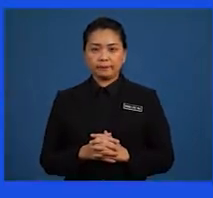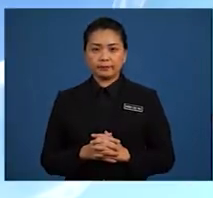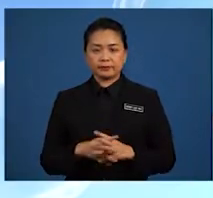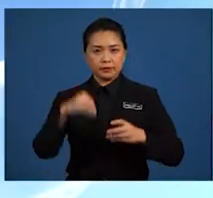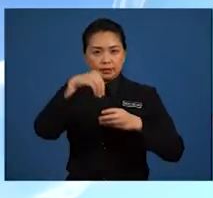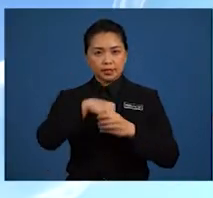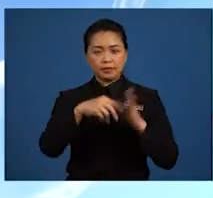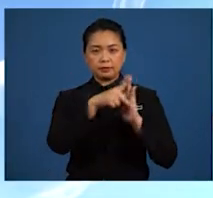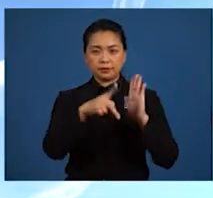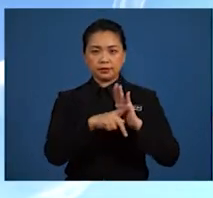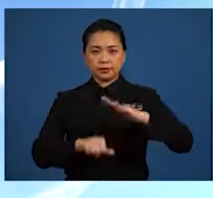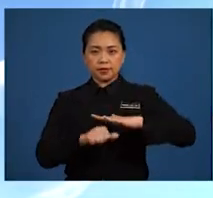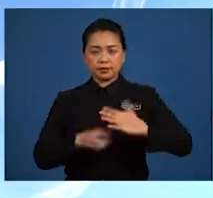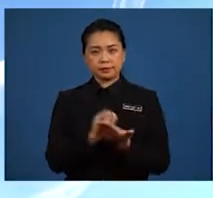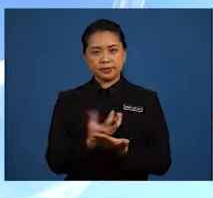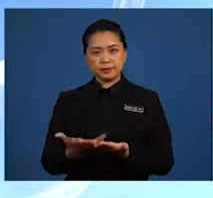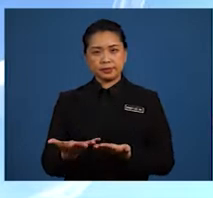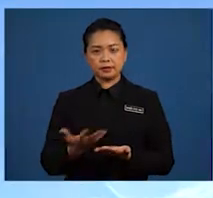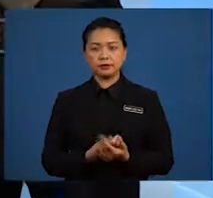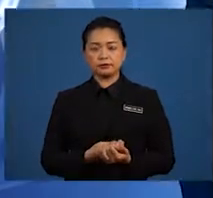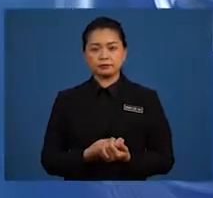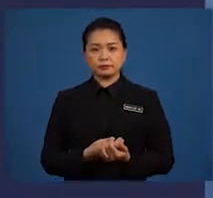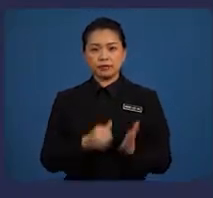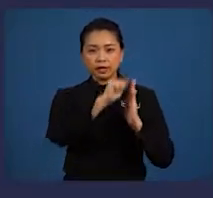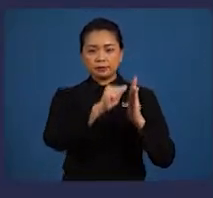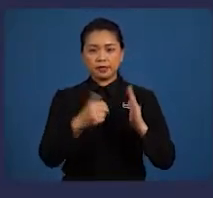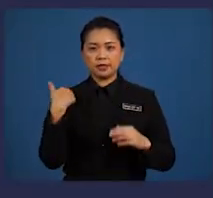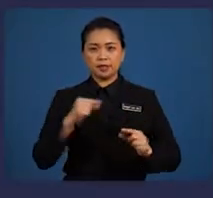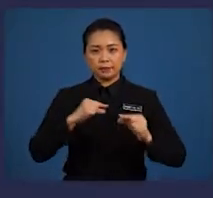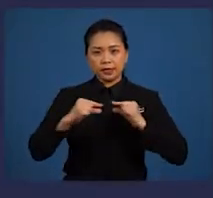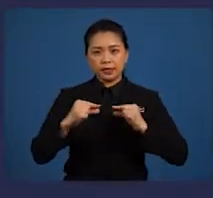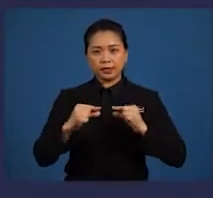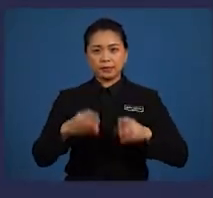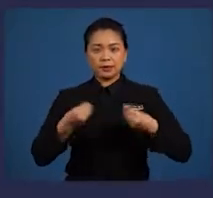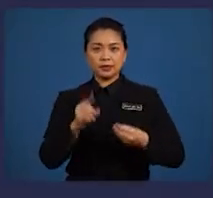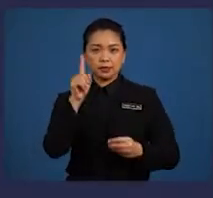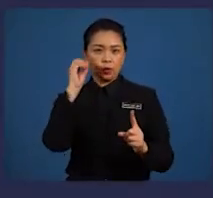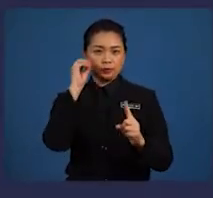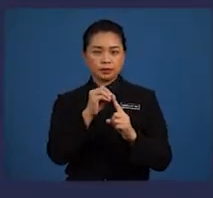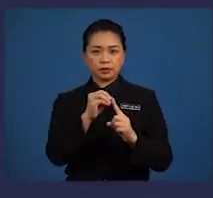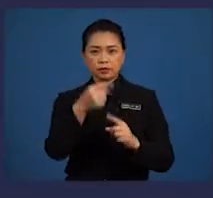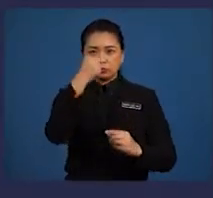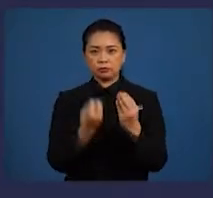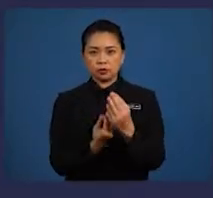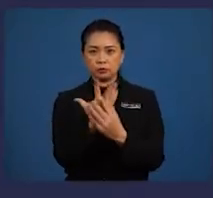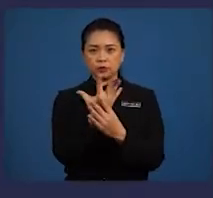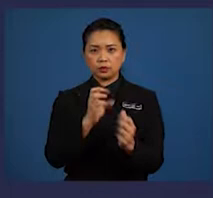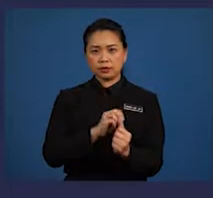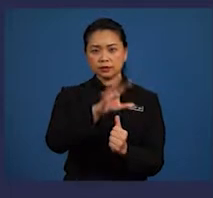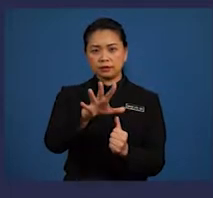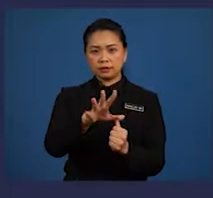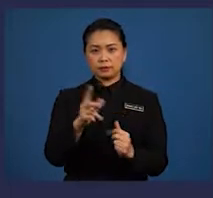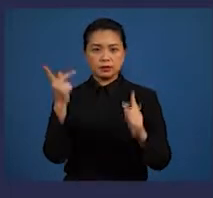dalam prinsip asas mati media animasi Edah pergerakan bagi sesuatu objek Untuk